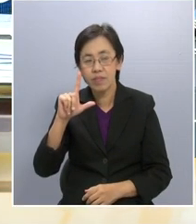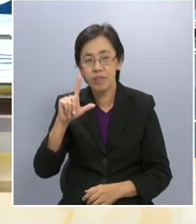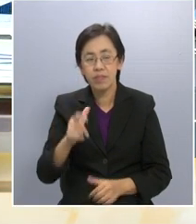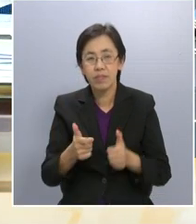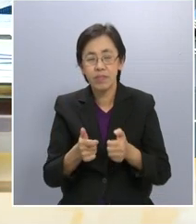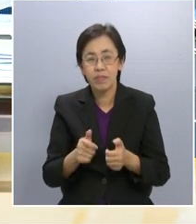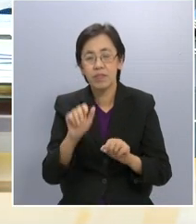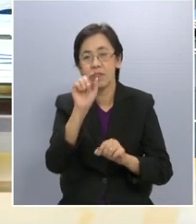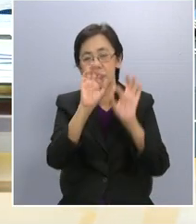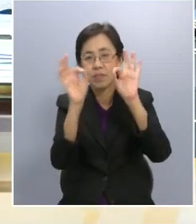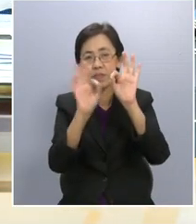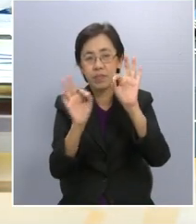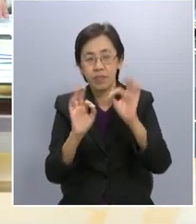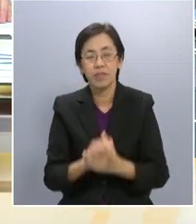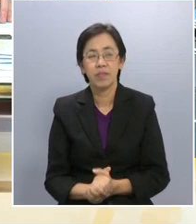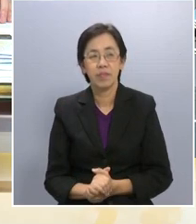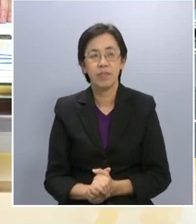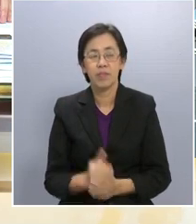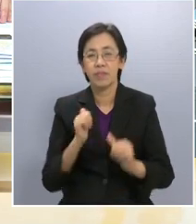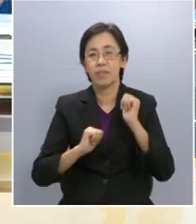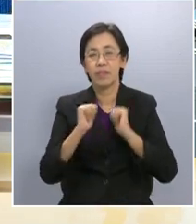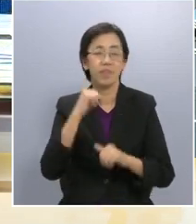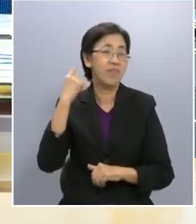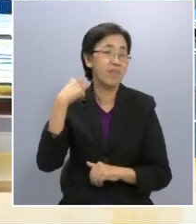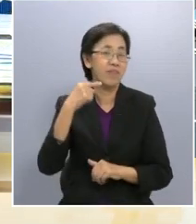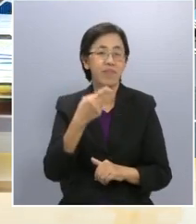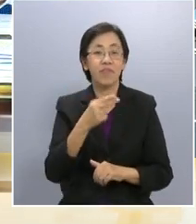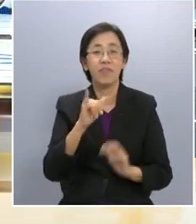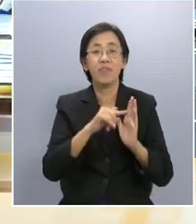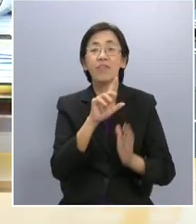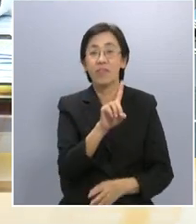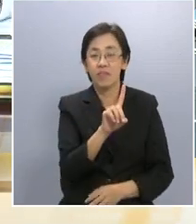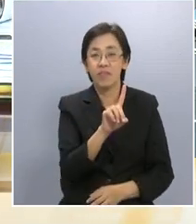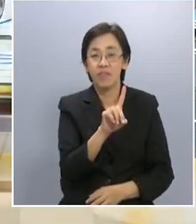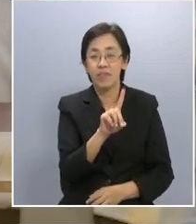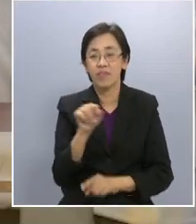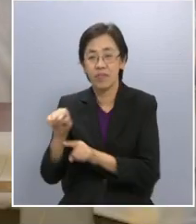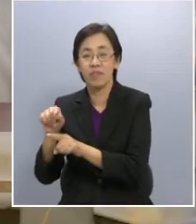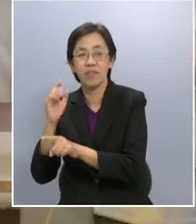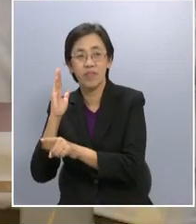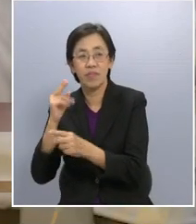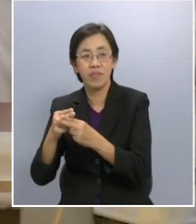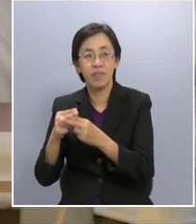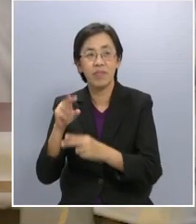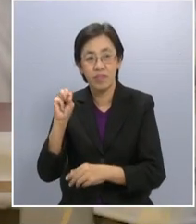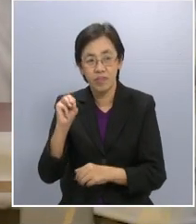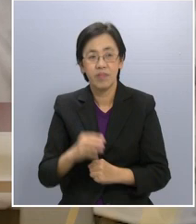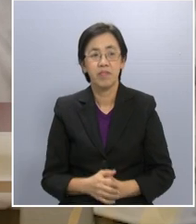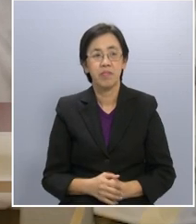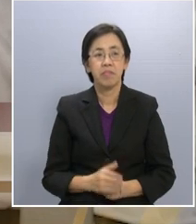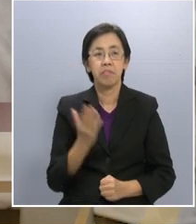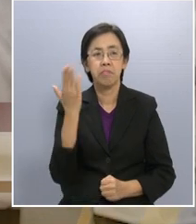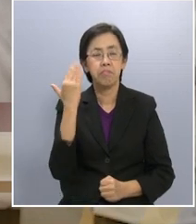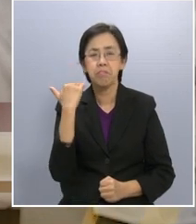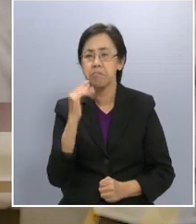สามีของนักแสดงสาวหยาดทิพย์ชื่อมม้าเมื่อวานนี้ไม่มีการ